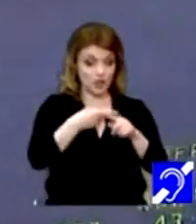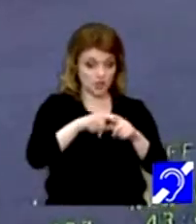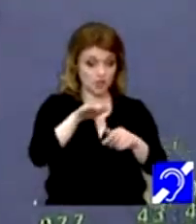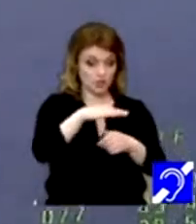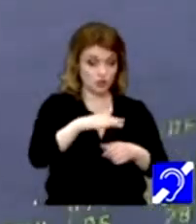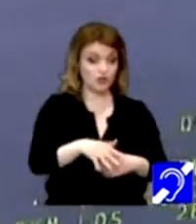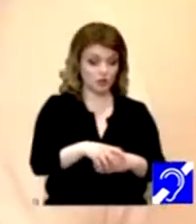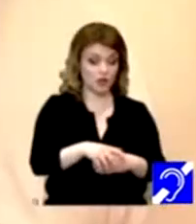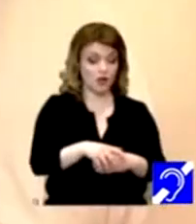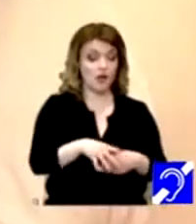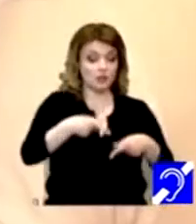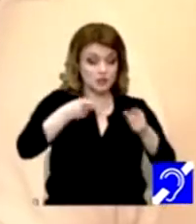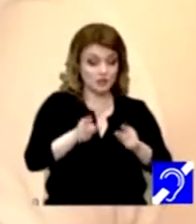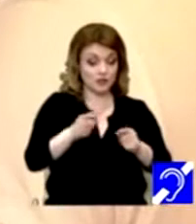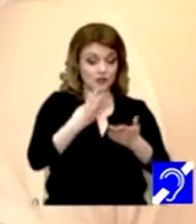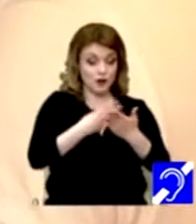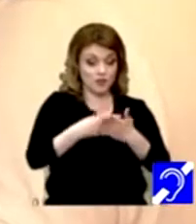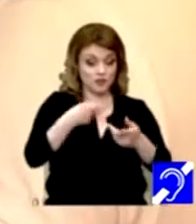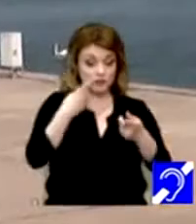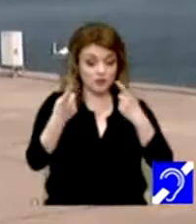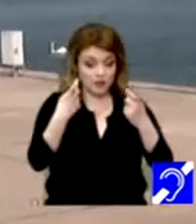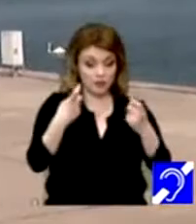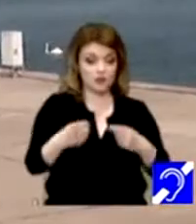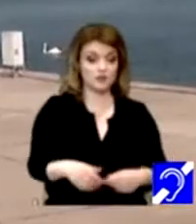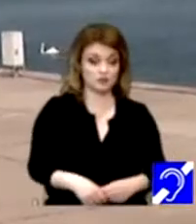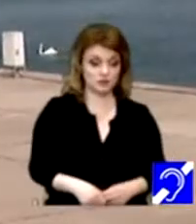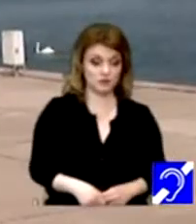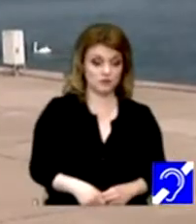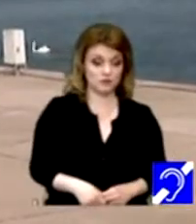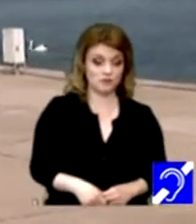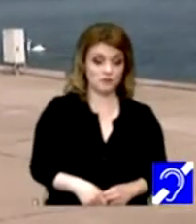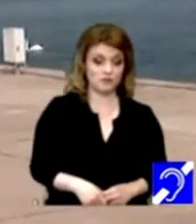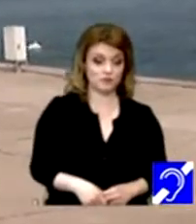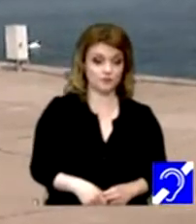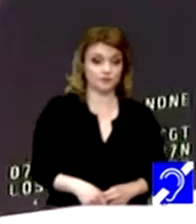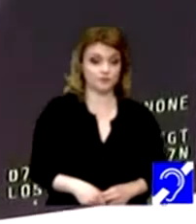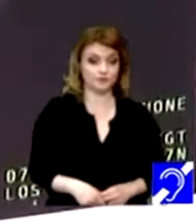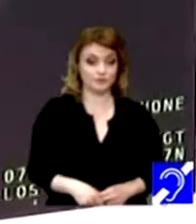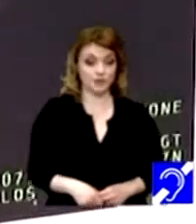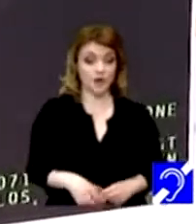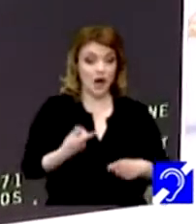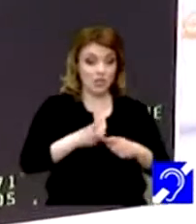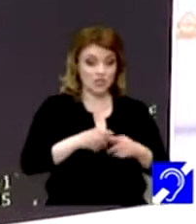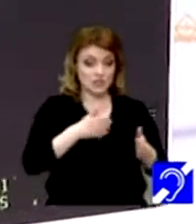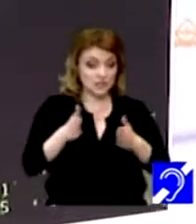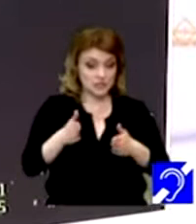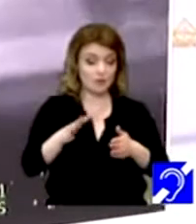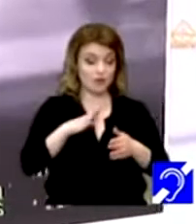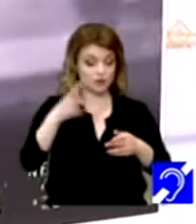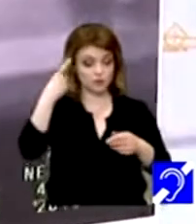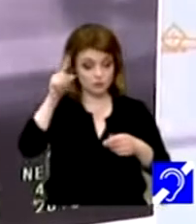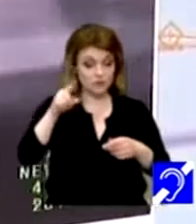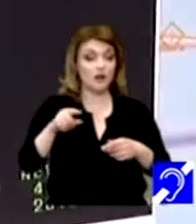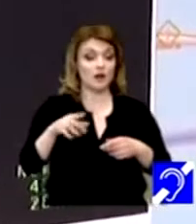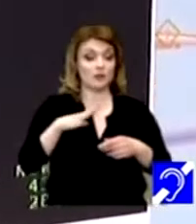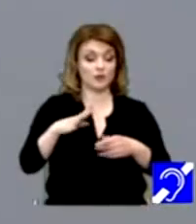timp real la centrul de comandă al dronei și în timp real la centrul de comandă și control al sistemului SCOMAR de la Garda de Coastă. Sistemele au fost puse la dispoziția țării